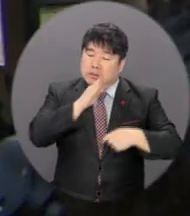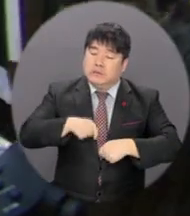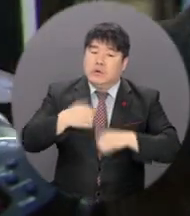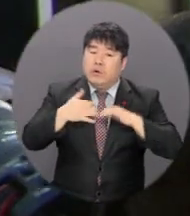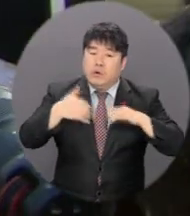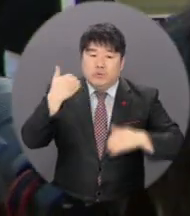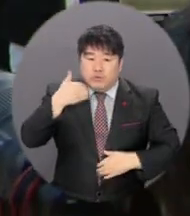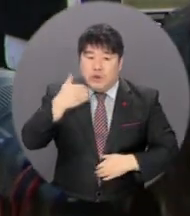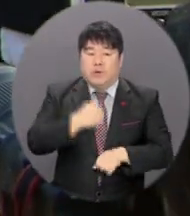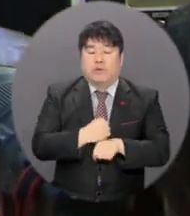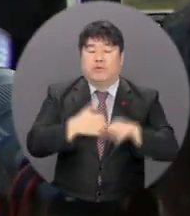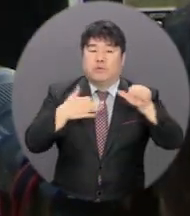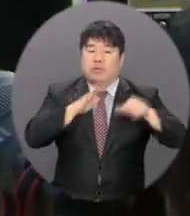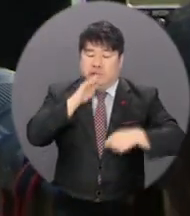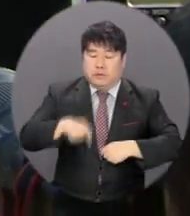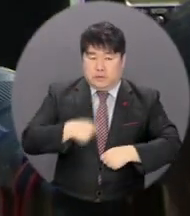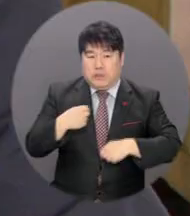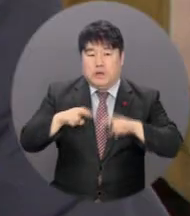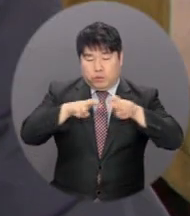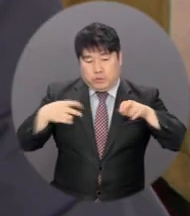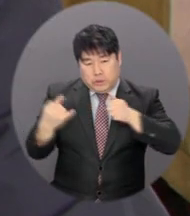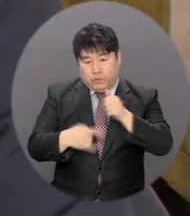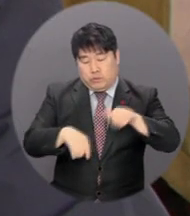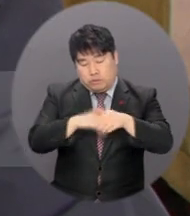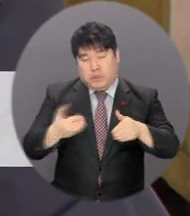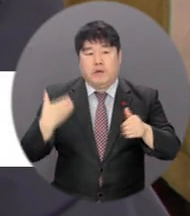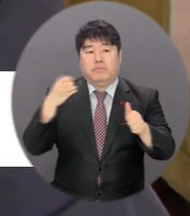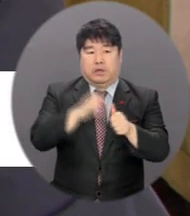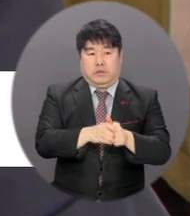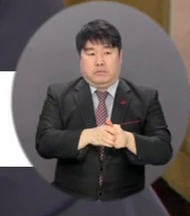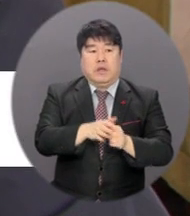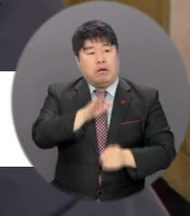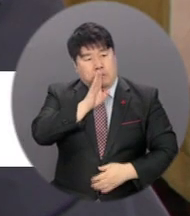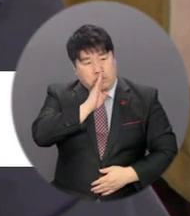5.18 진상조사위원회에 맡겨져 있습니다. 과연